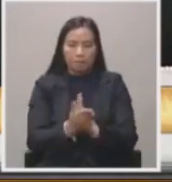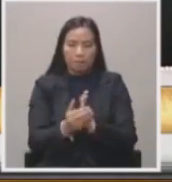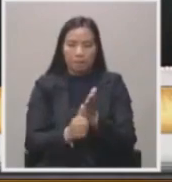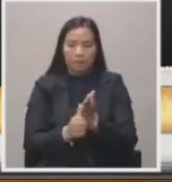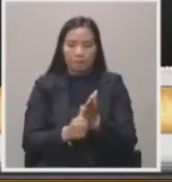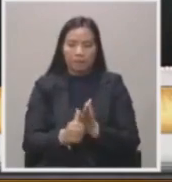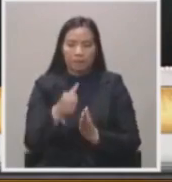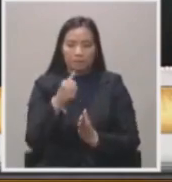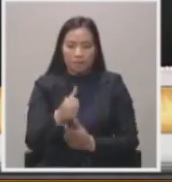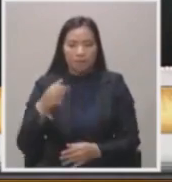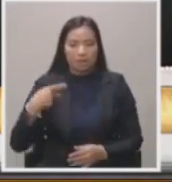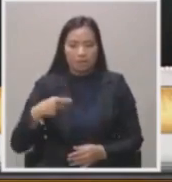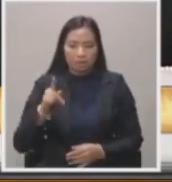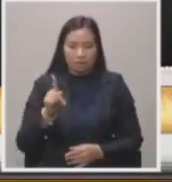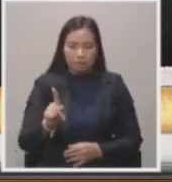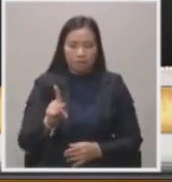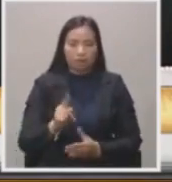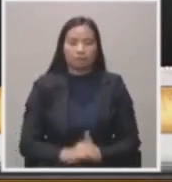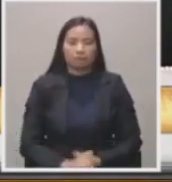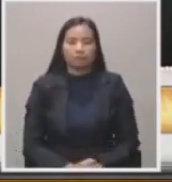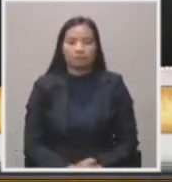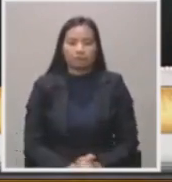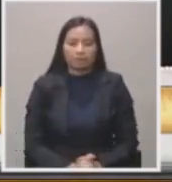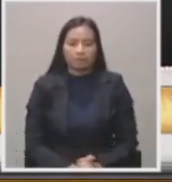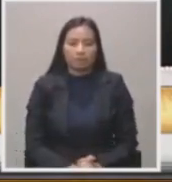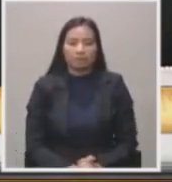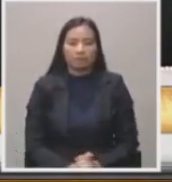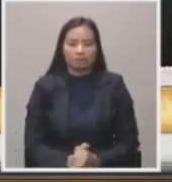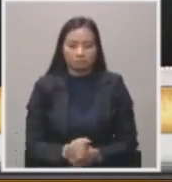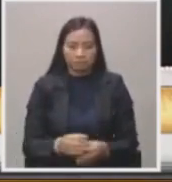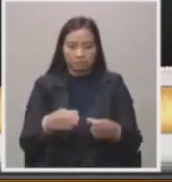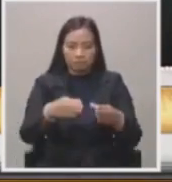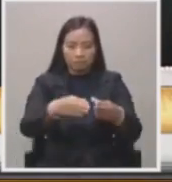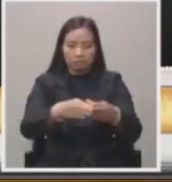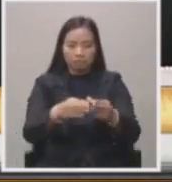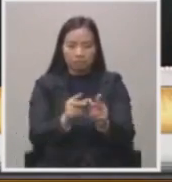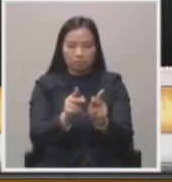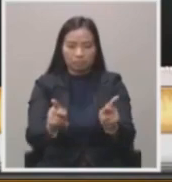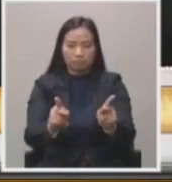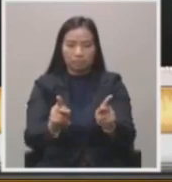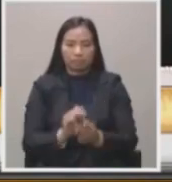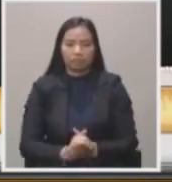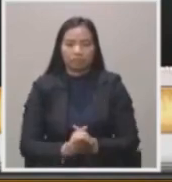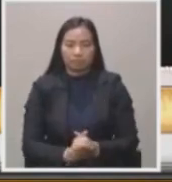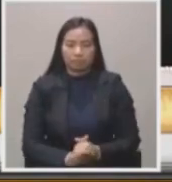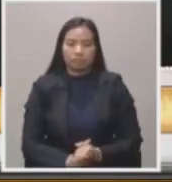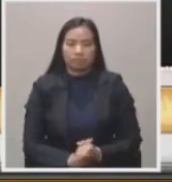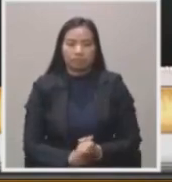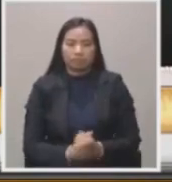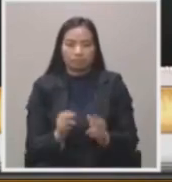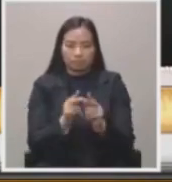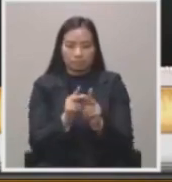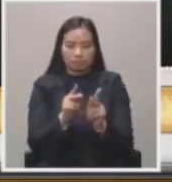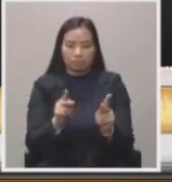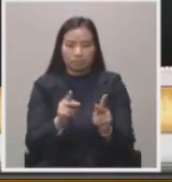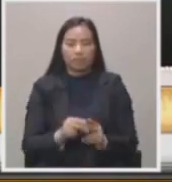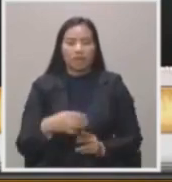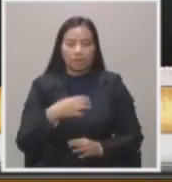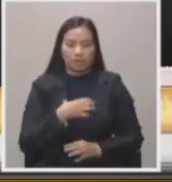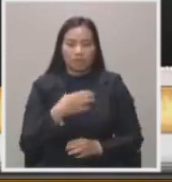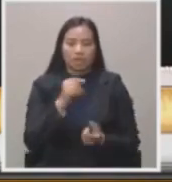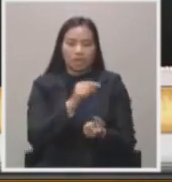ได้ก็จะเกิดประโยชน์นะครับคราวนี้มาดูองค์ประกอบของคณะกรรมการที่เราต้องการ